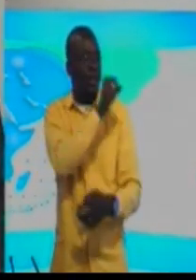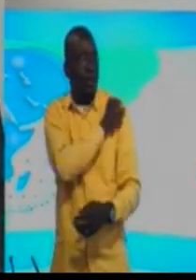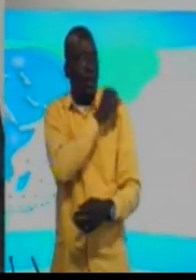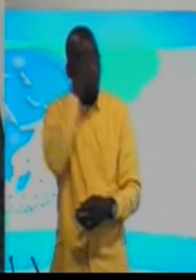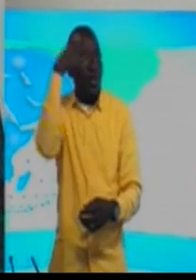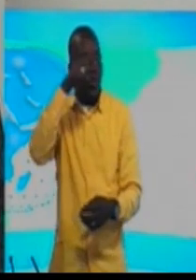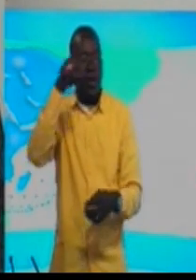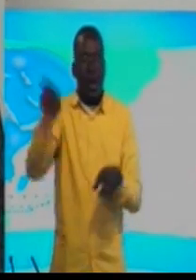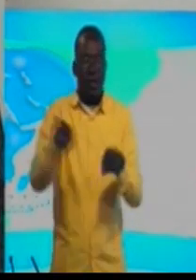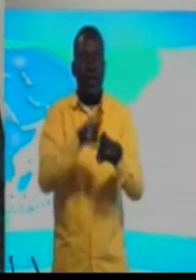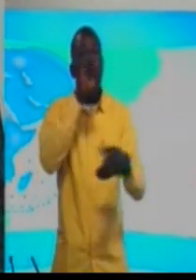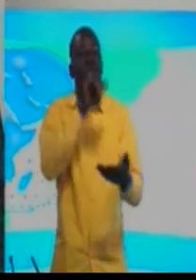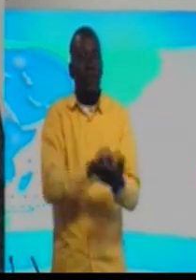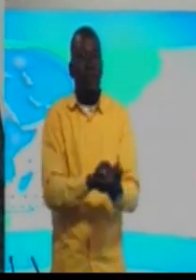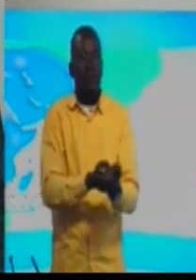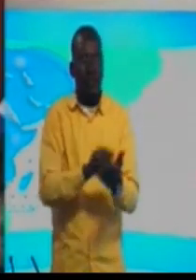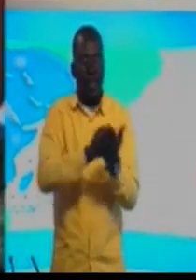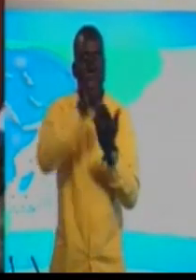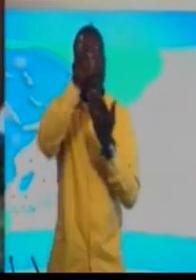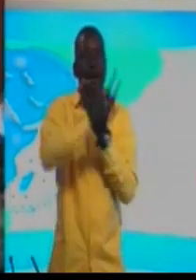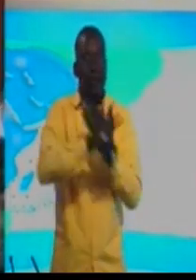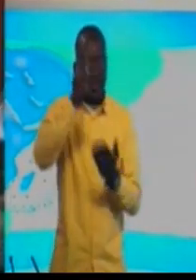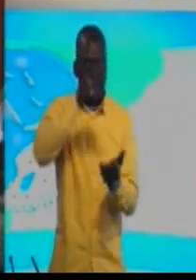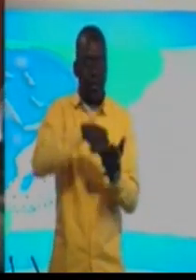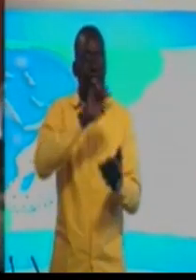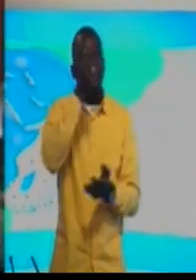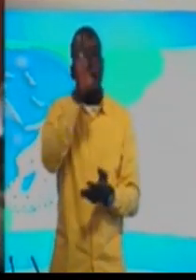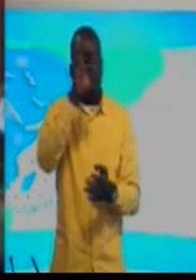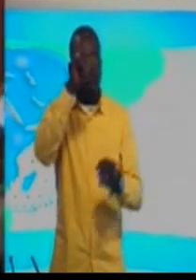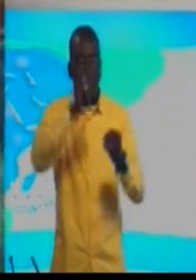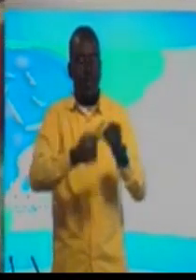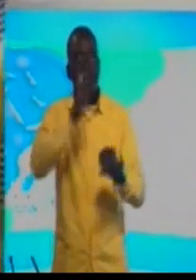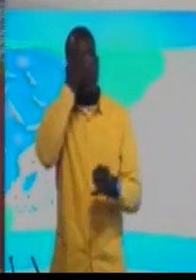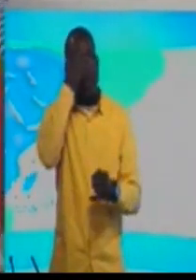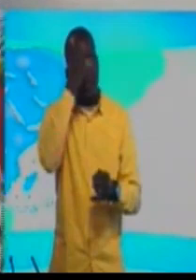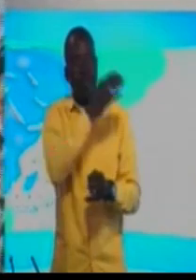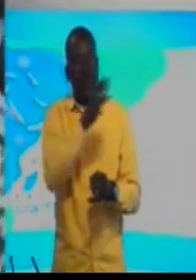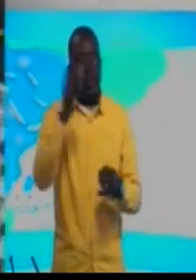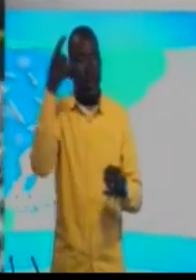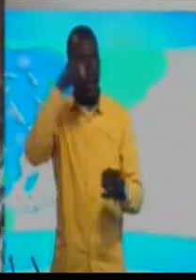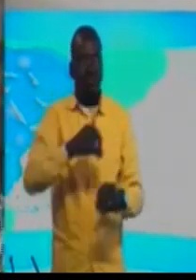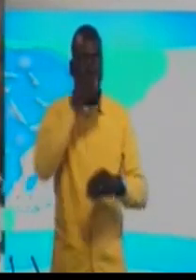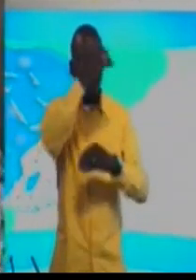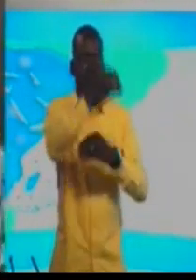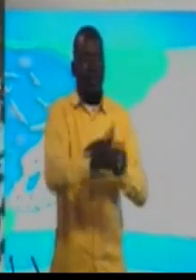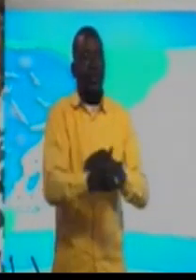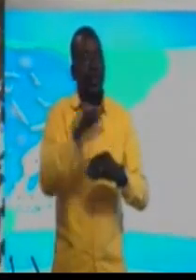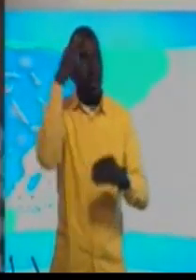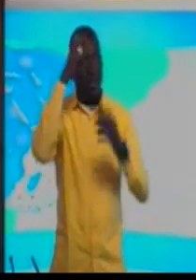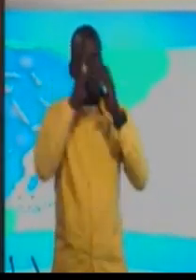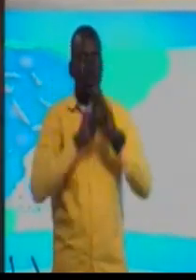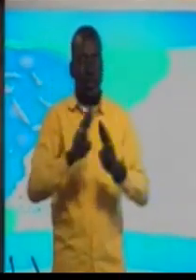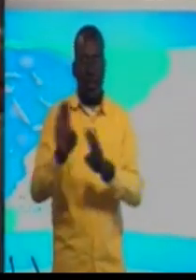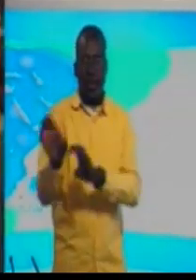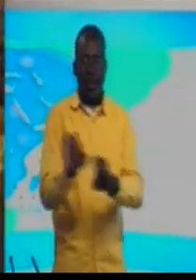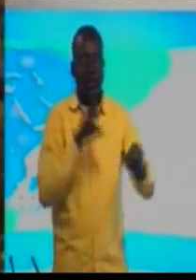pour complot. En avril 2017, le dernier gouvernement de Blaise Compaoré était devant la Haute Cour de justice pour répondre des faits